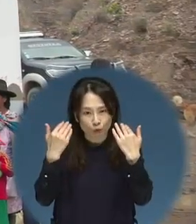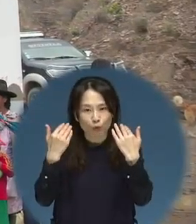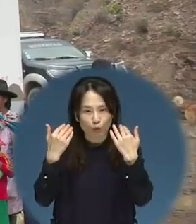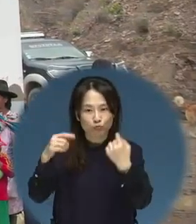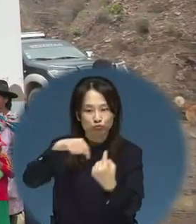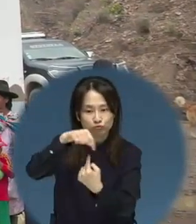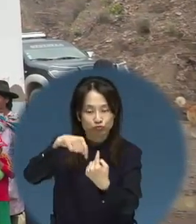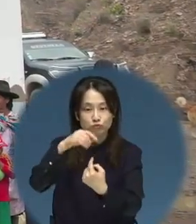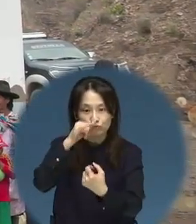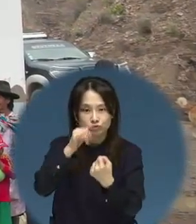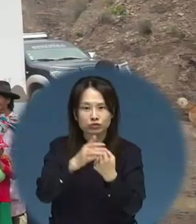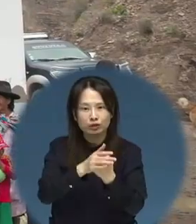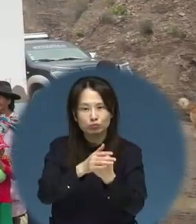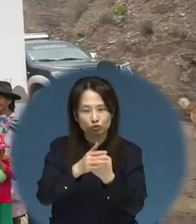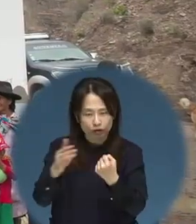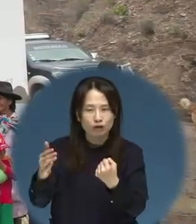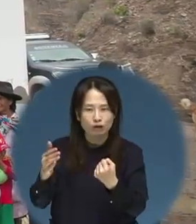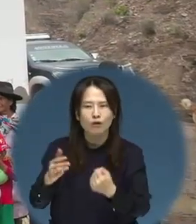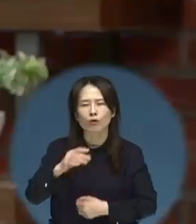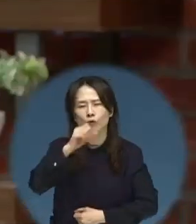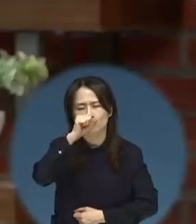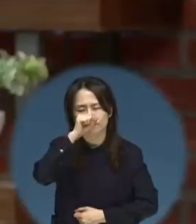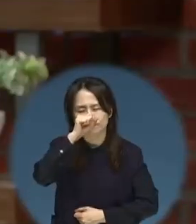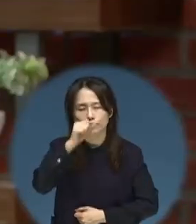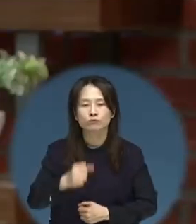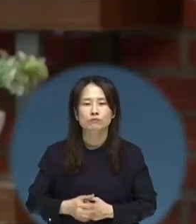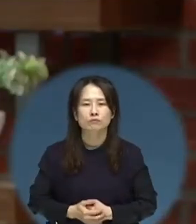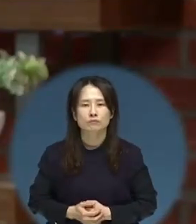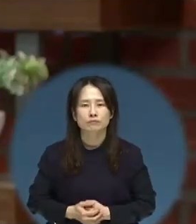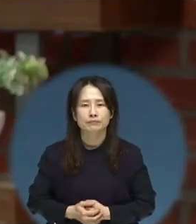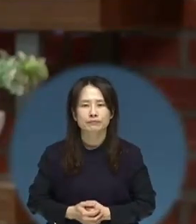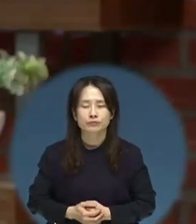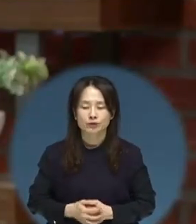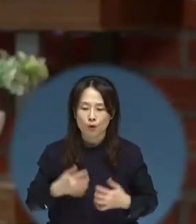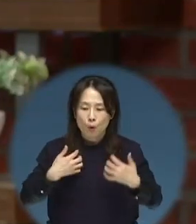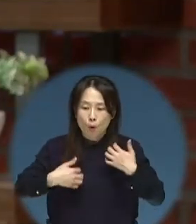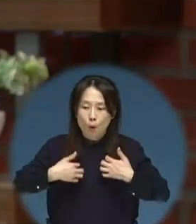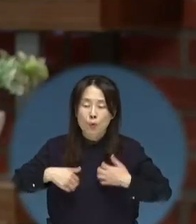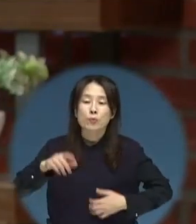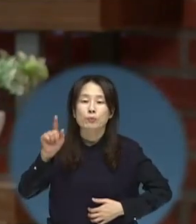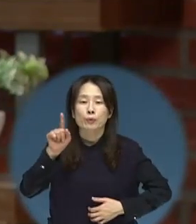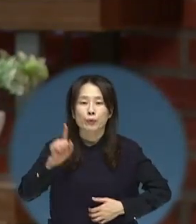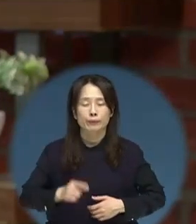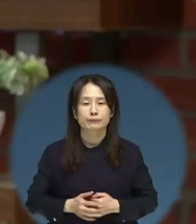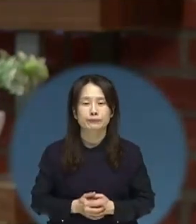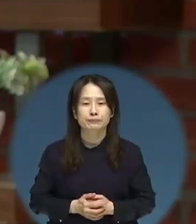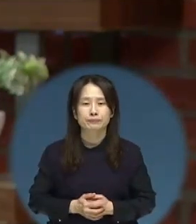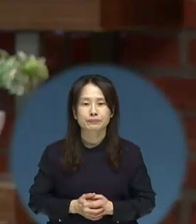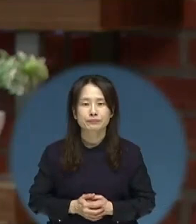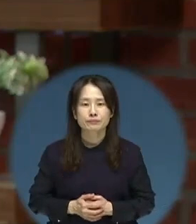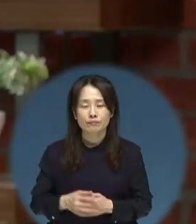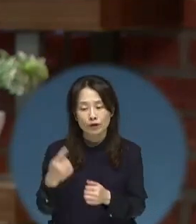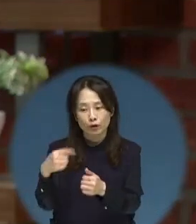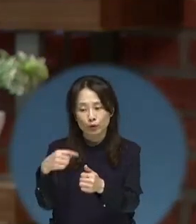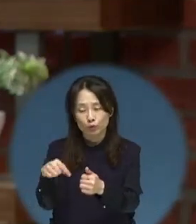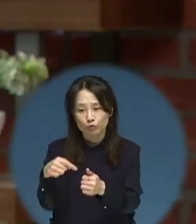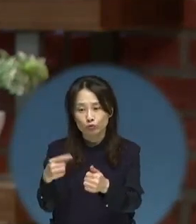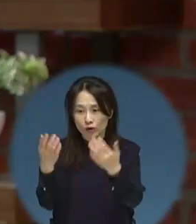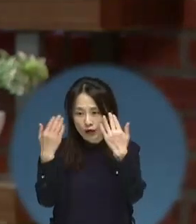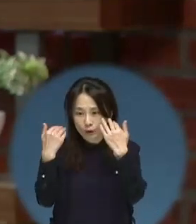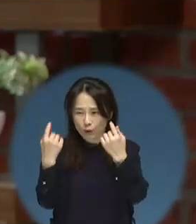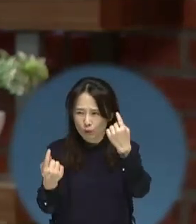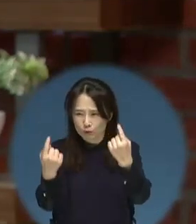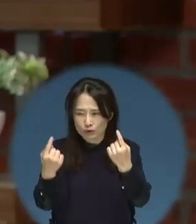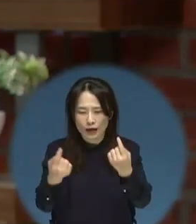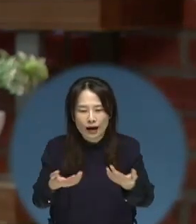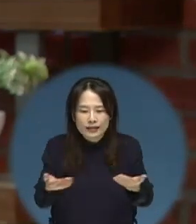거니까 이런 것들은 삶을 변화시킬 수 있었고 좀 더 재미있는 거는 저는 사실 이런 교육을 하는 학교보다는